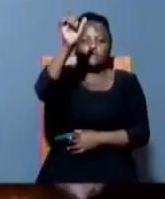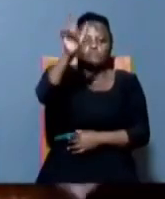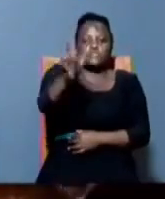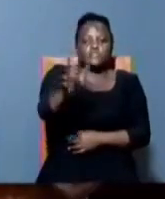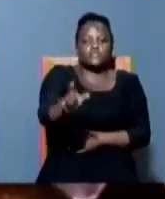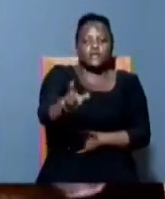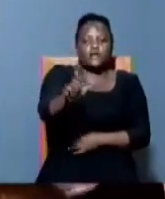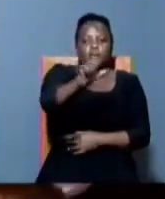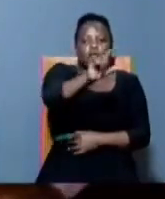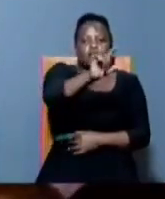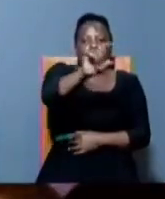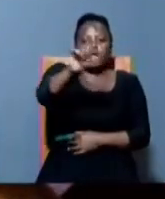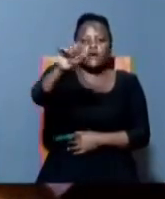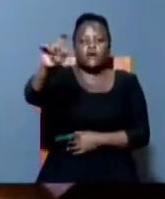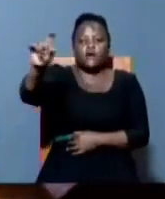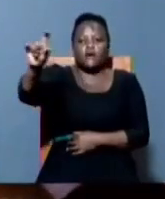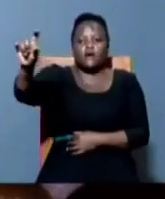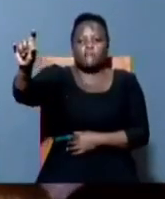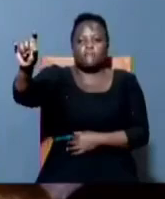Saraba wa Karifali.